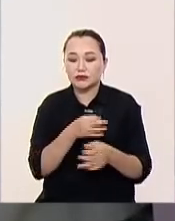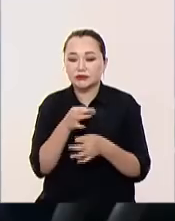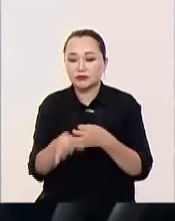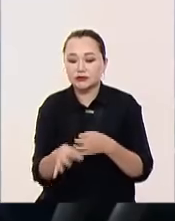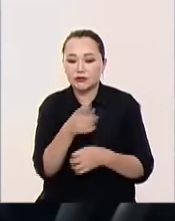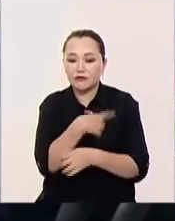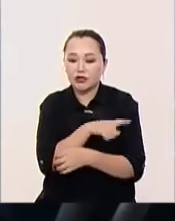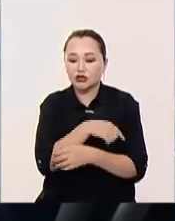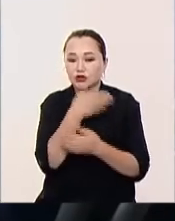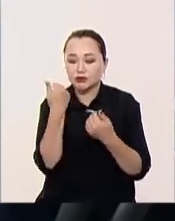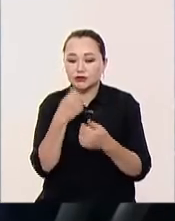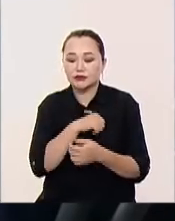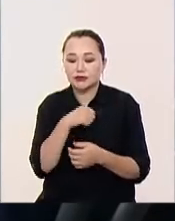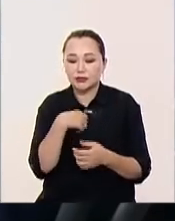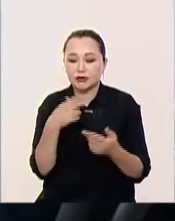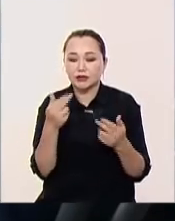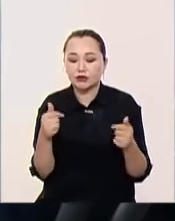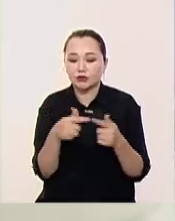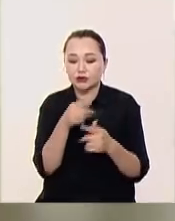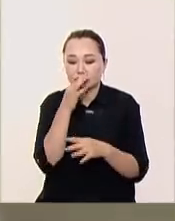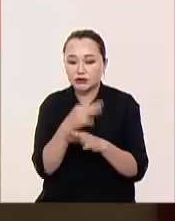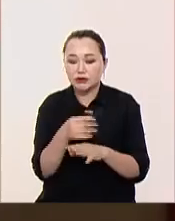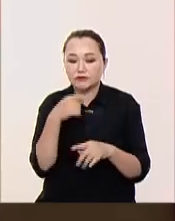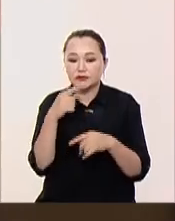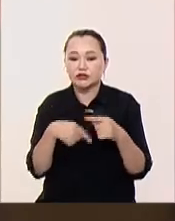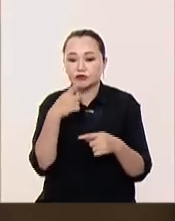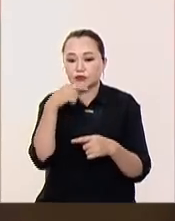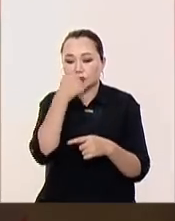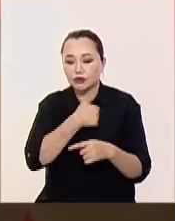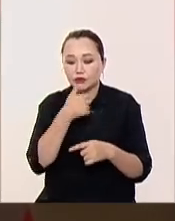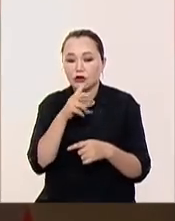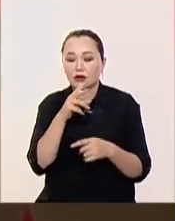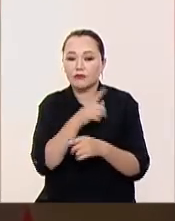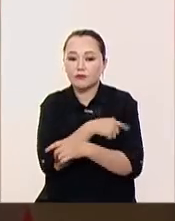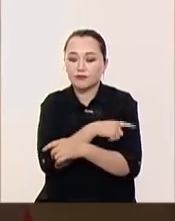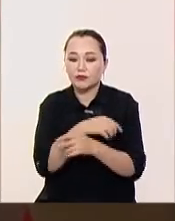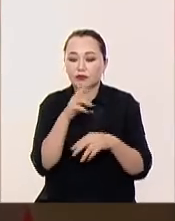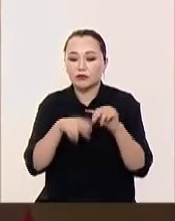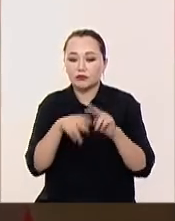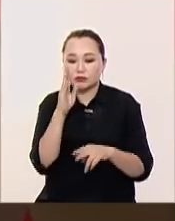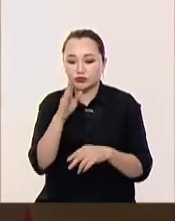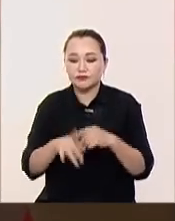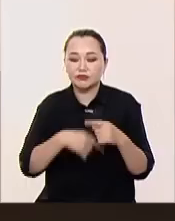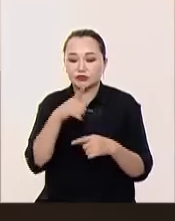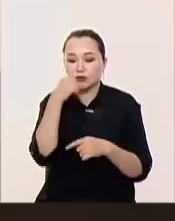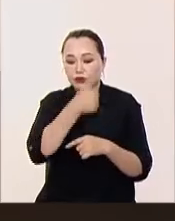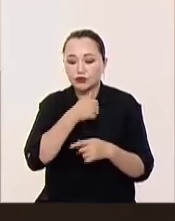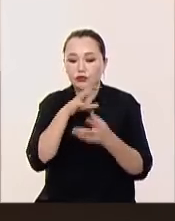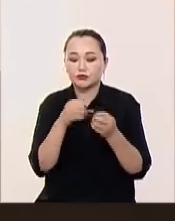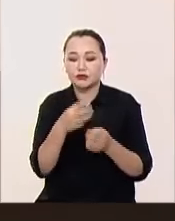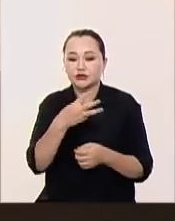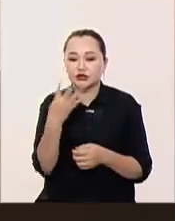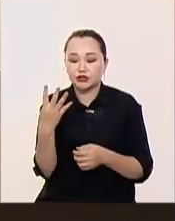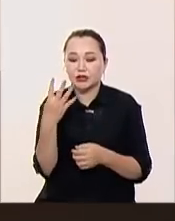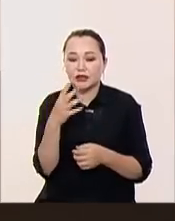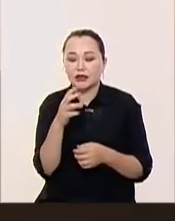тұрақты дәрігердің жоқтығын өздері де мойындап отыр. Олар келер жылы талапқа сай амбулатория салу қарастырылып жатқанын айтады. Ал өңірде небары 34